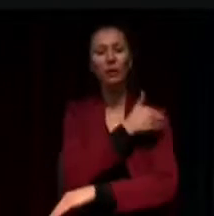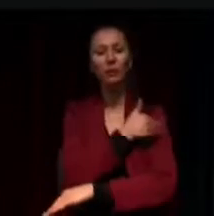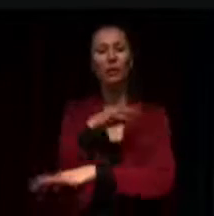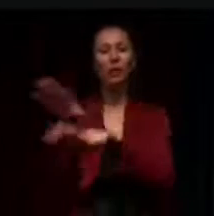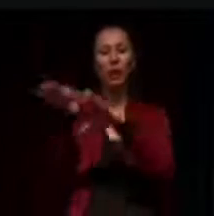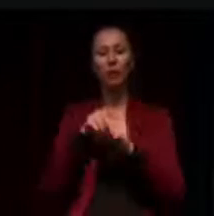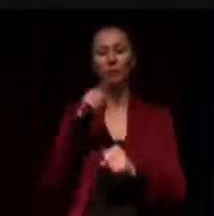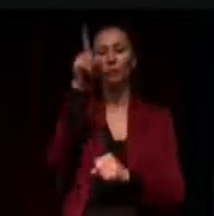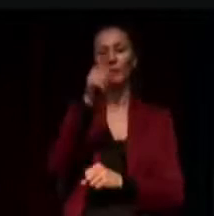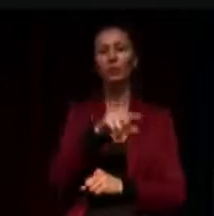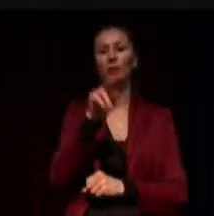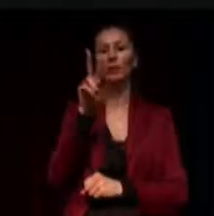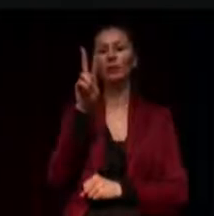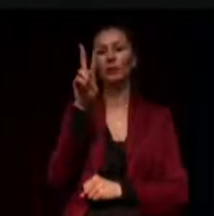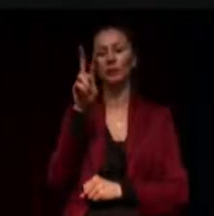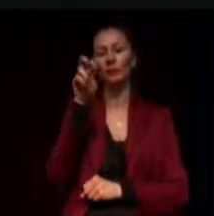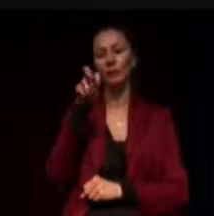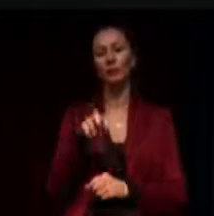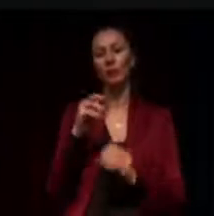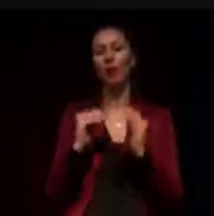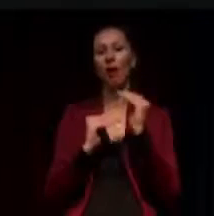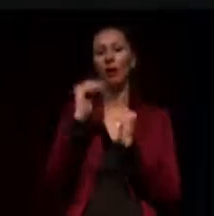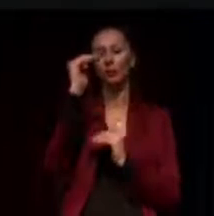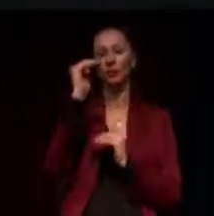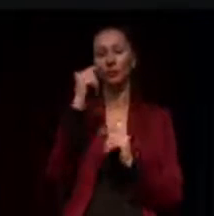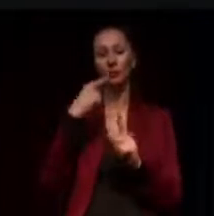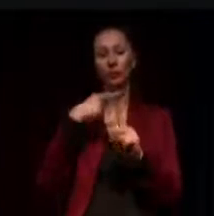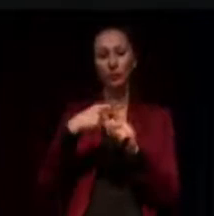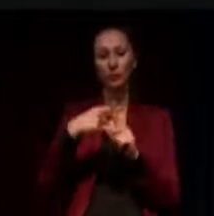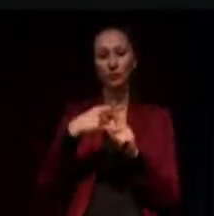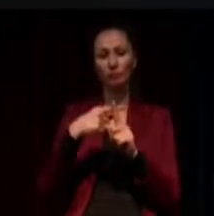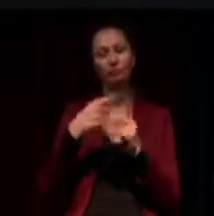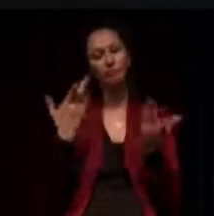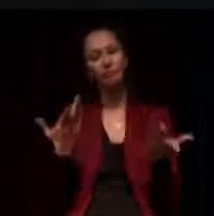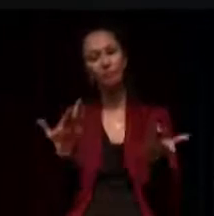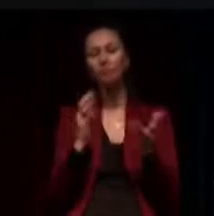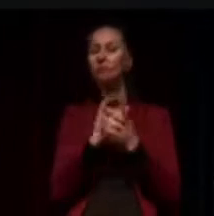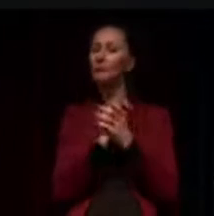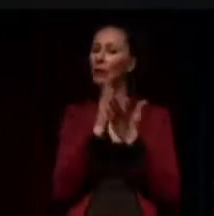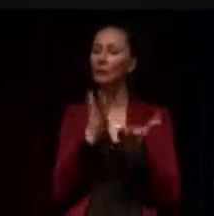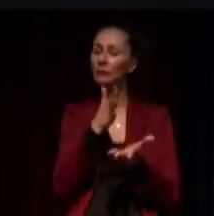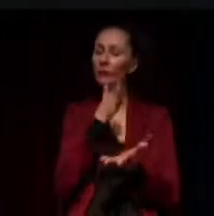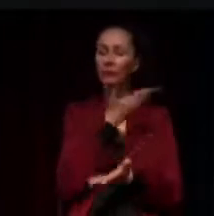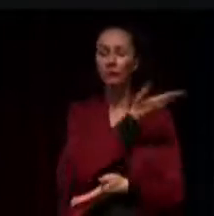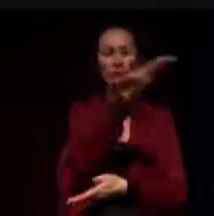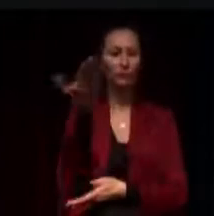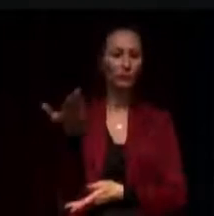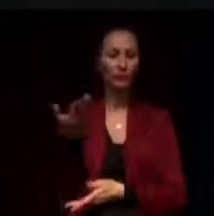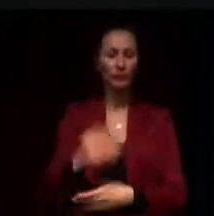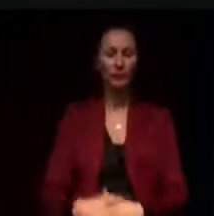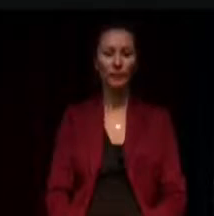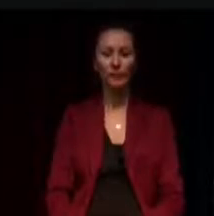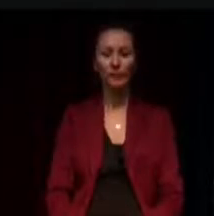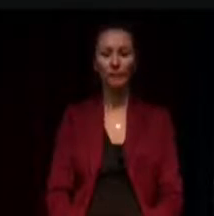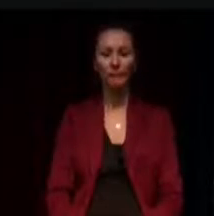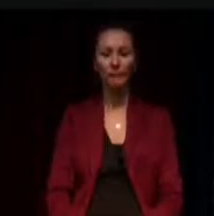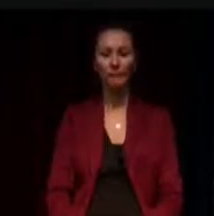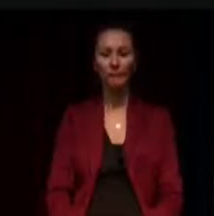alımlarında %78 artış. Evet. Takdiri gerçekten sizlere bırakıyorum.